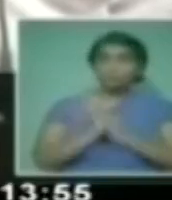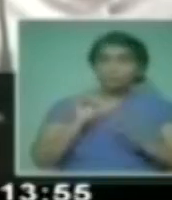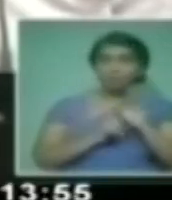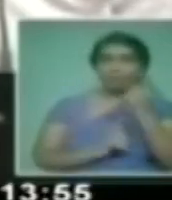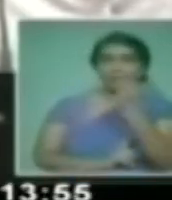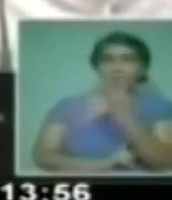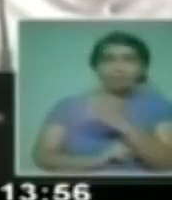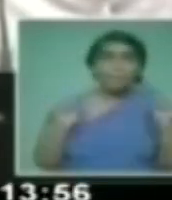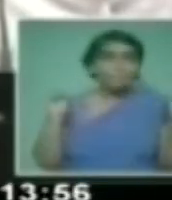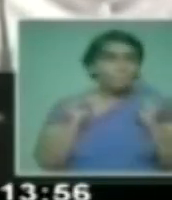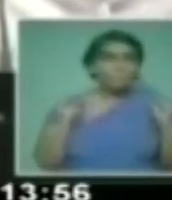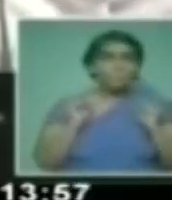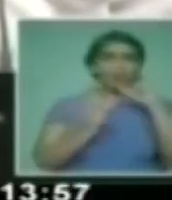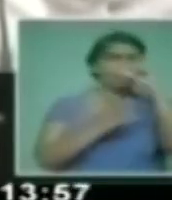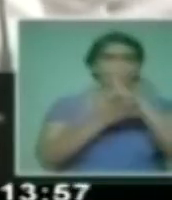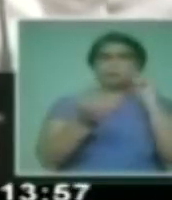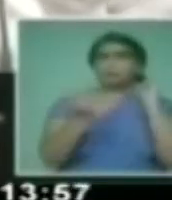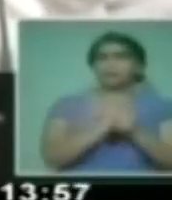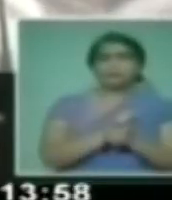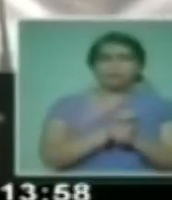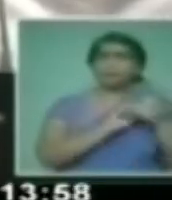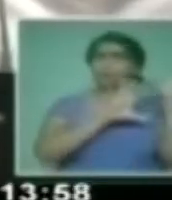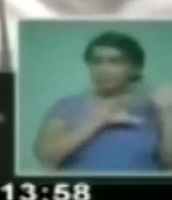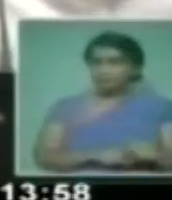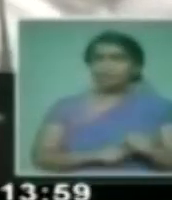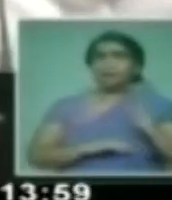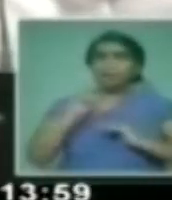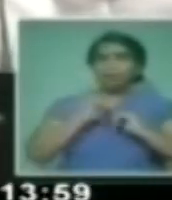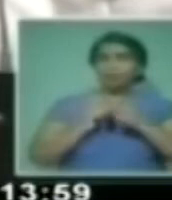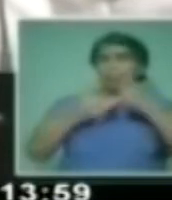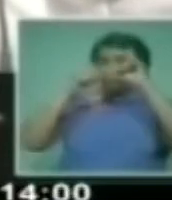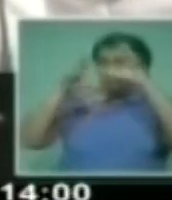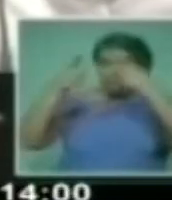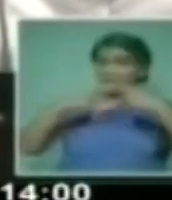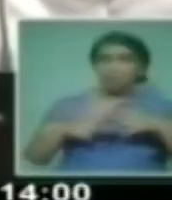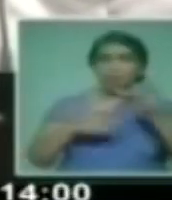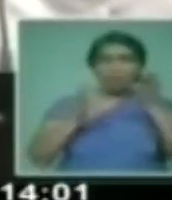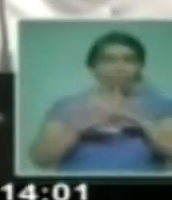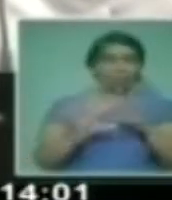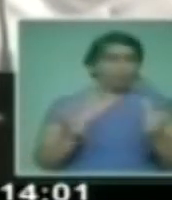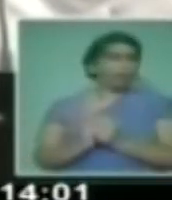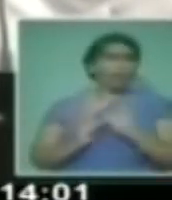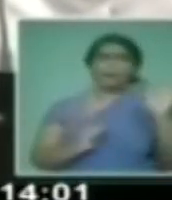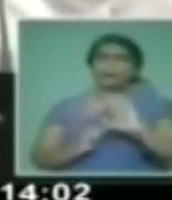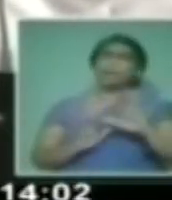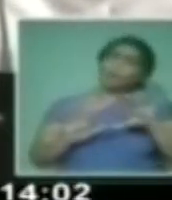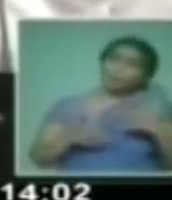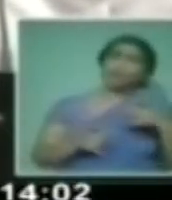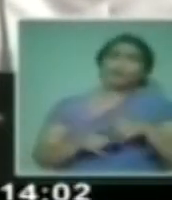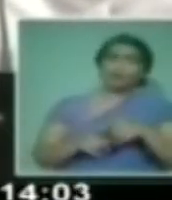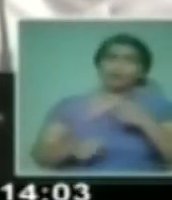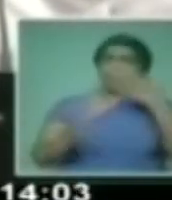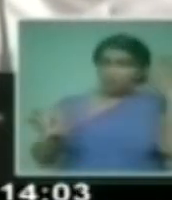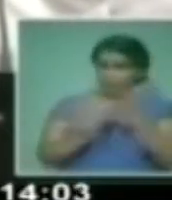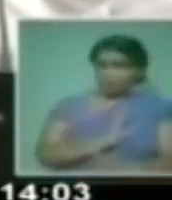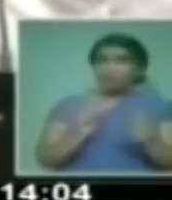சில பாராளுமன்ற உறுப்பினர்களுக்கு பயந்து அரசியலமைப்பு சீர்திருத்தத்தை கொண்டு வந்து இறுதி நேரத்தில் குழப்பத்தை ஏற்படுத்த வேண்டாம். இதனை எவராவது